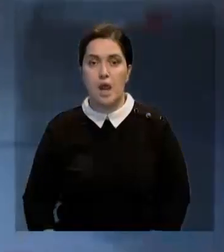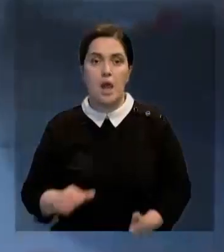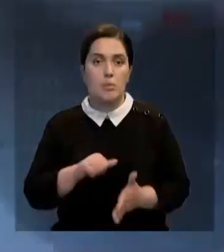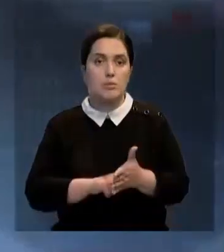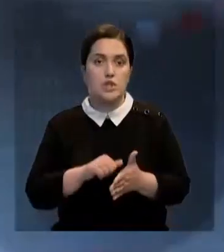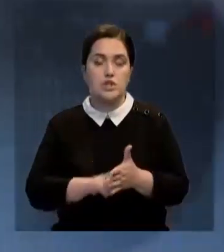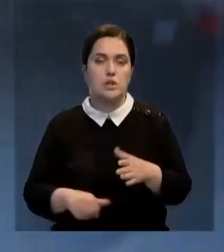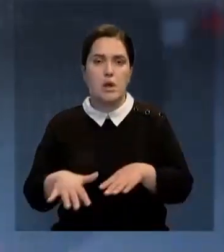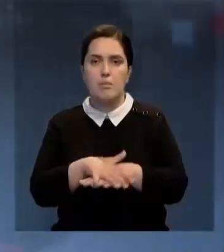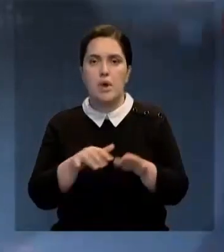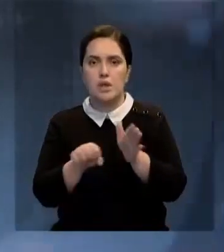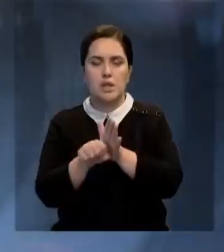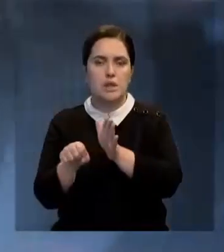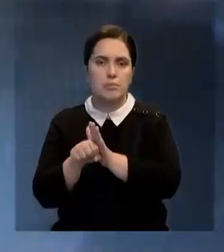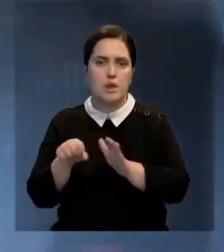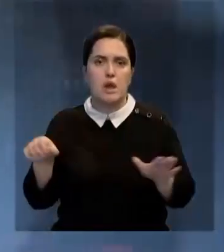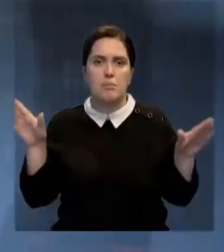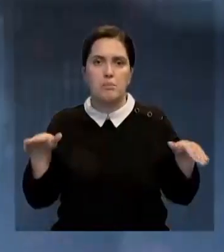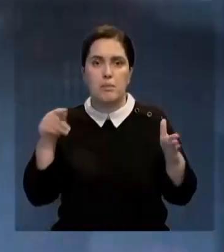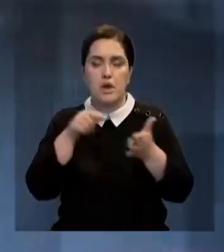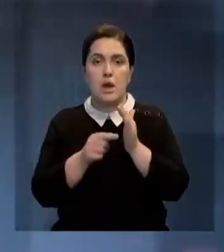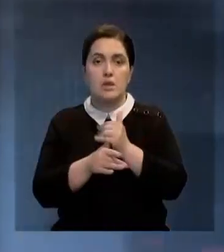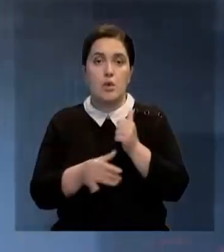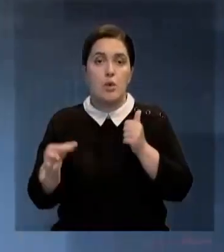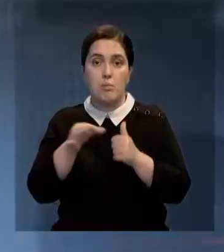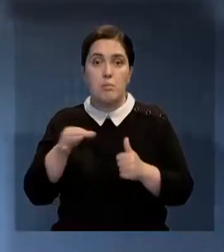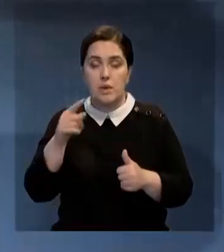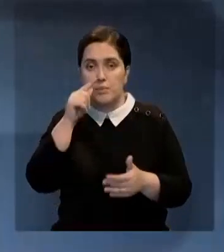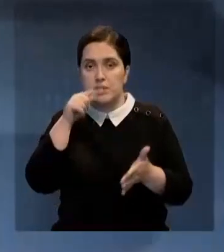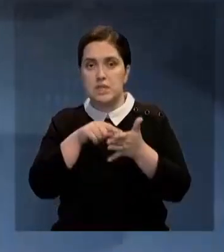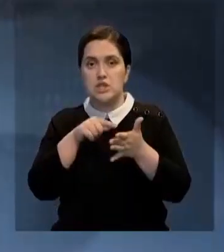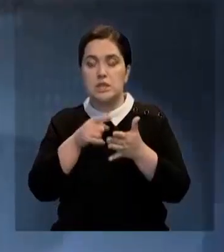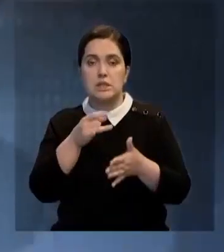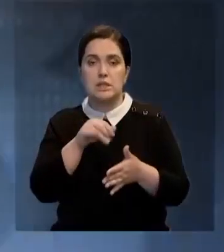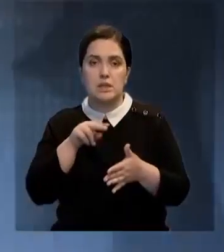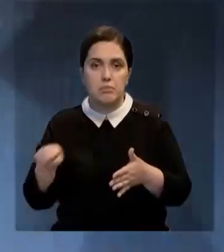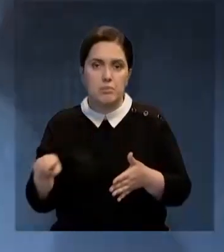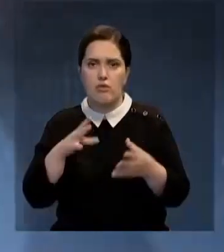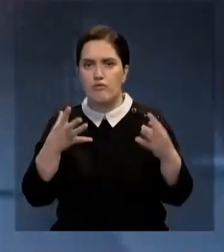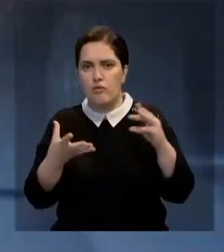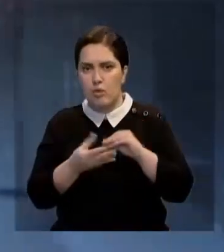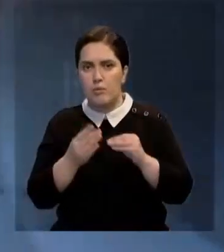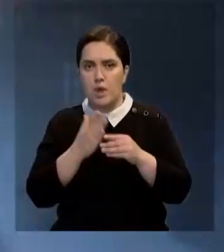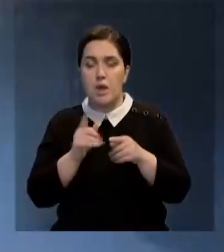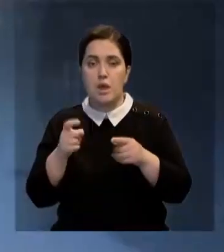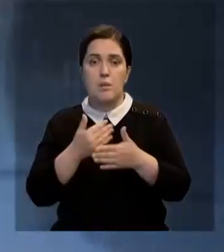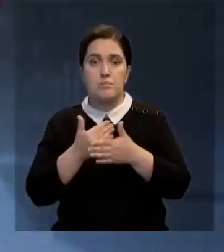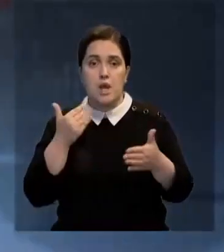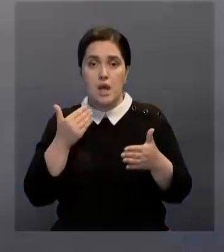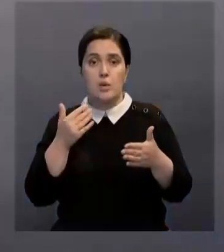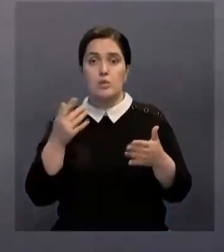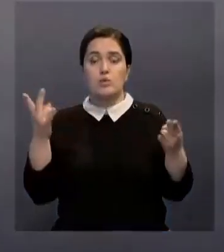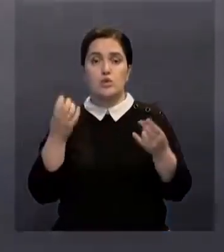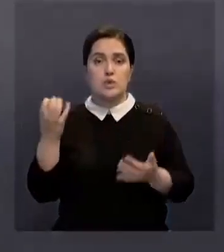Причиной массовой гибели чаек в Атырауской области может быть птичий грипп. К такому выводу пришли вирусологи. Но это предварительное